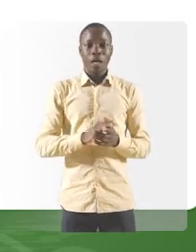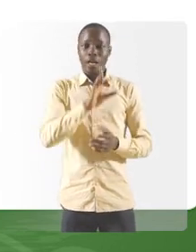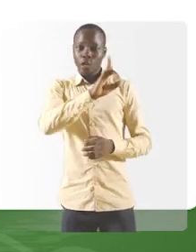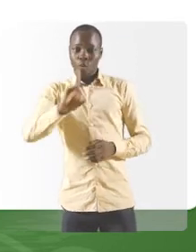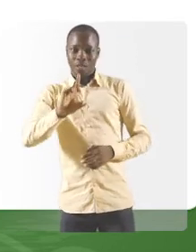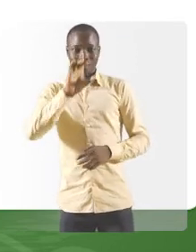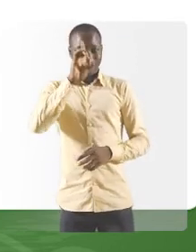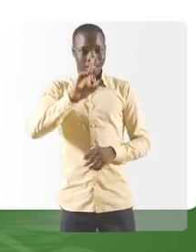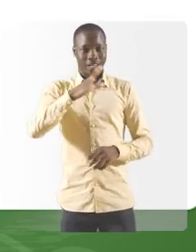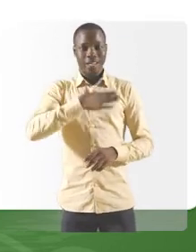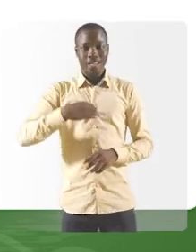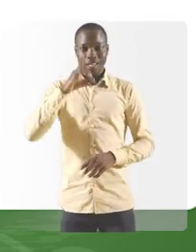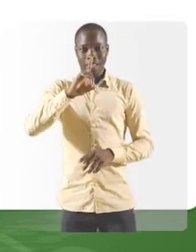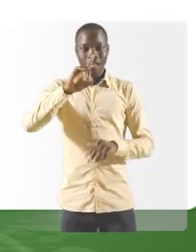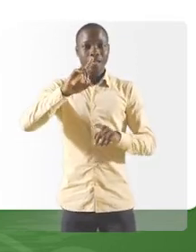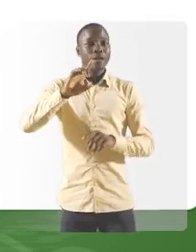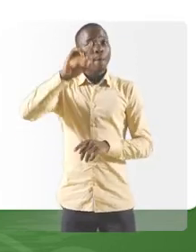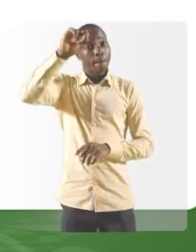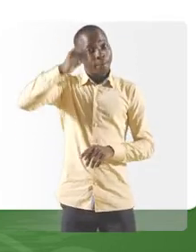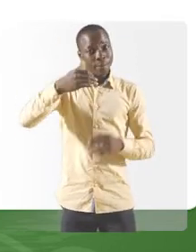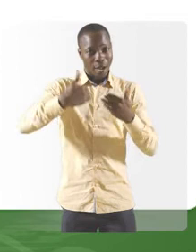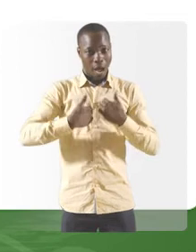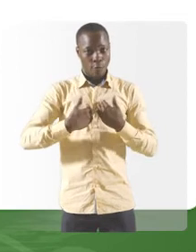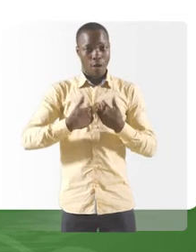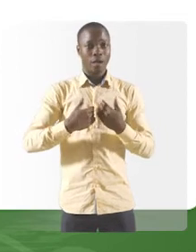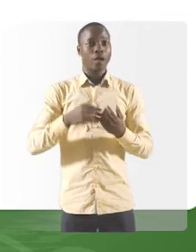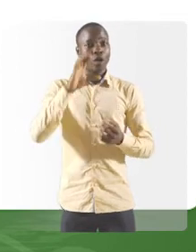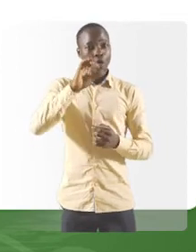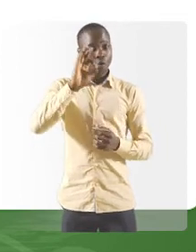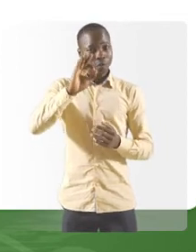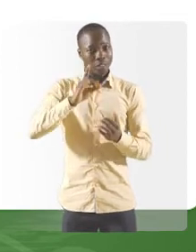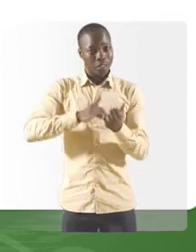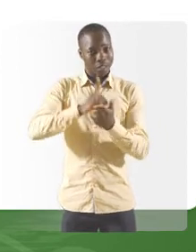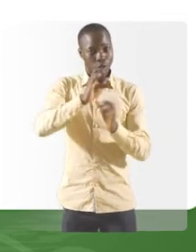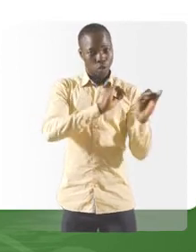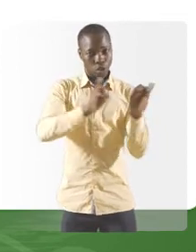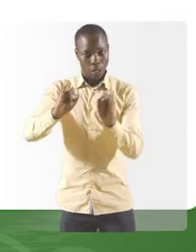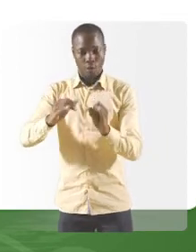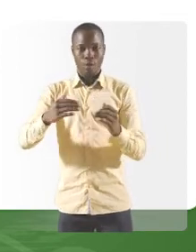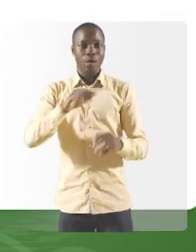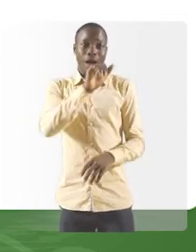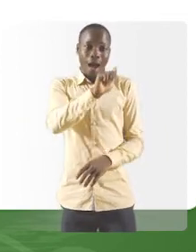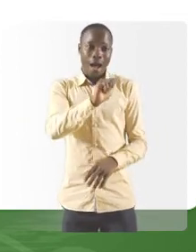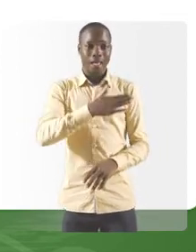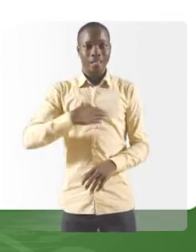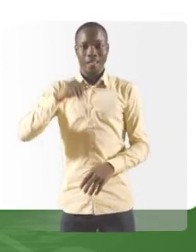D et D' ont pour coefficient directeur respectif A et A'.